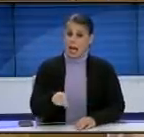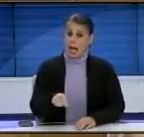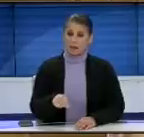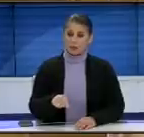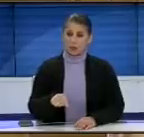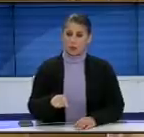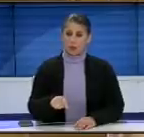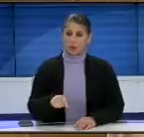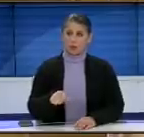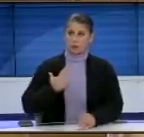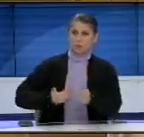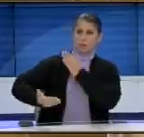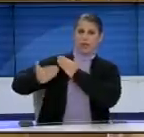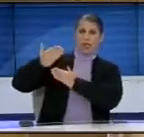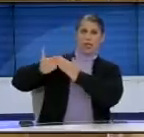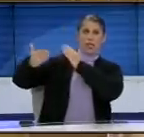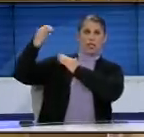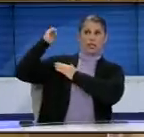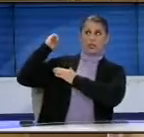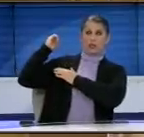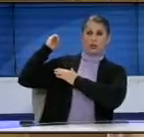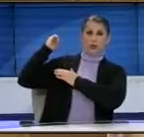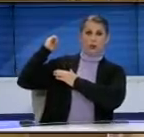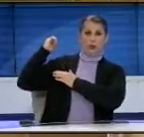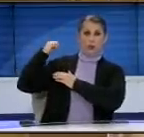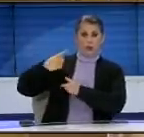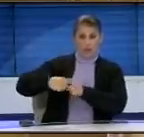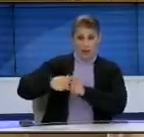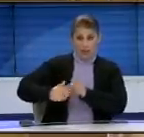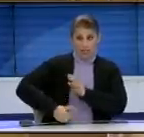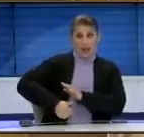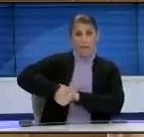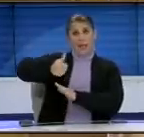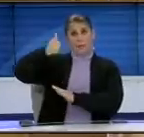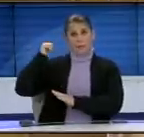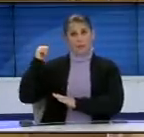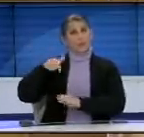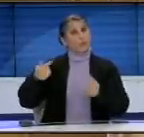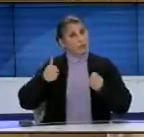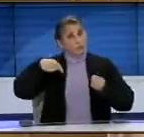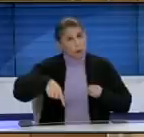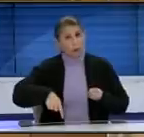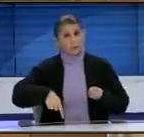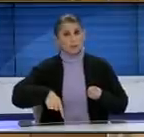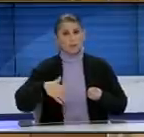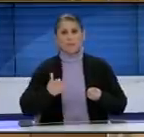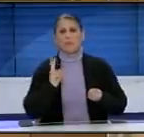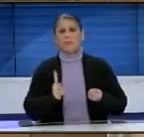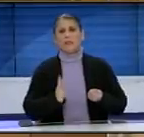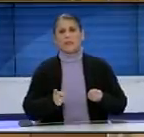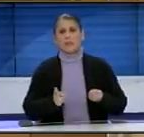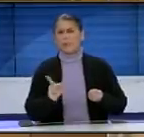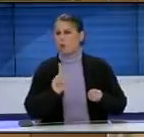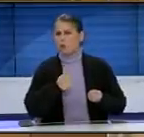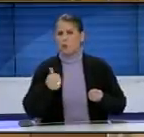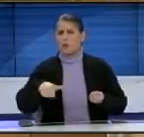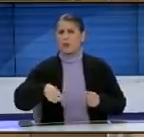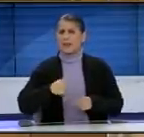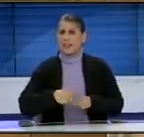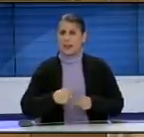πισωγύρισμα, το ιστορικό πισωγύρισμα που συντελείται τούτες τις ώρες, είναι επικίνδυνο όχι μόνο για την